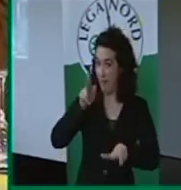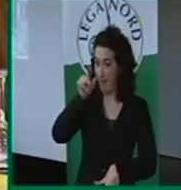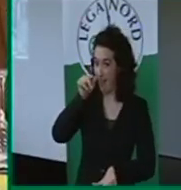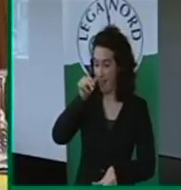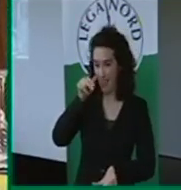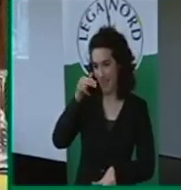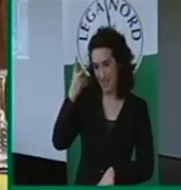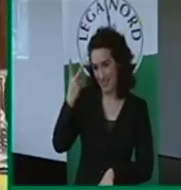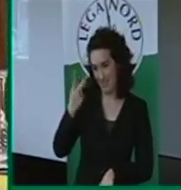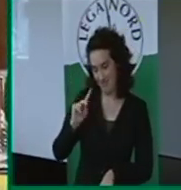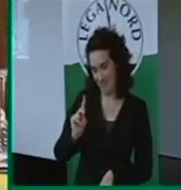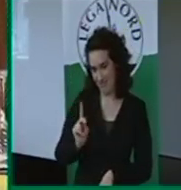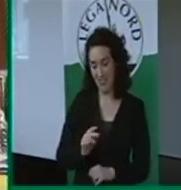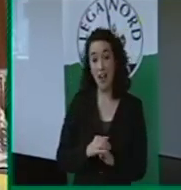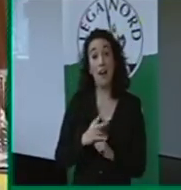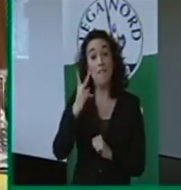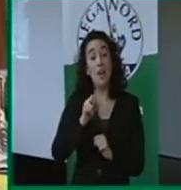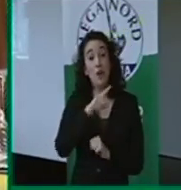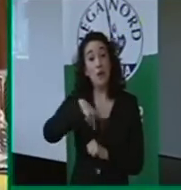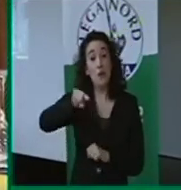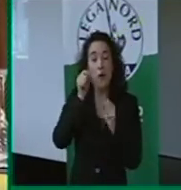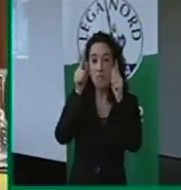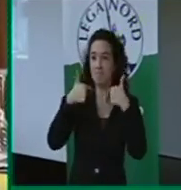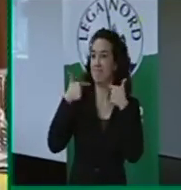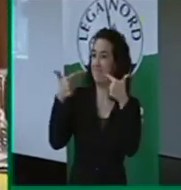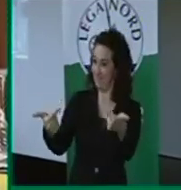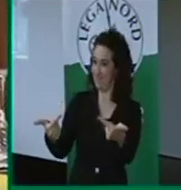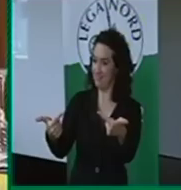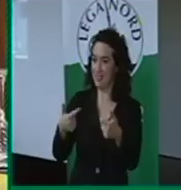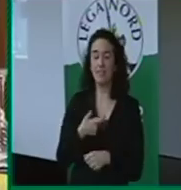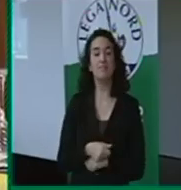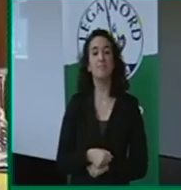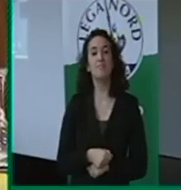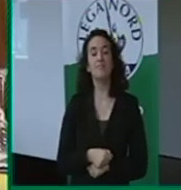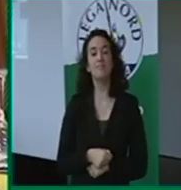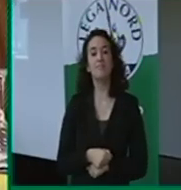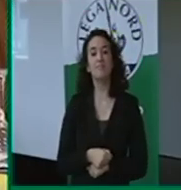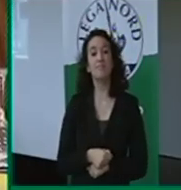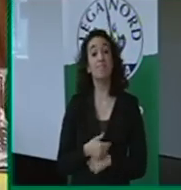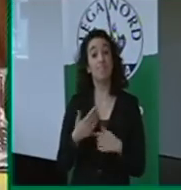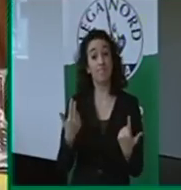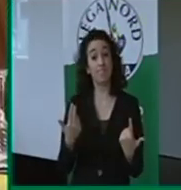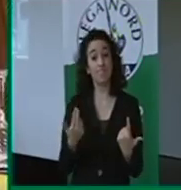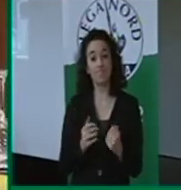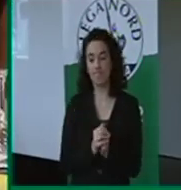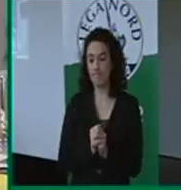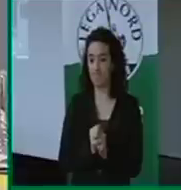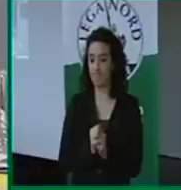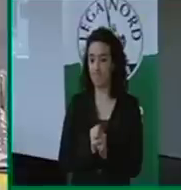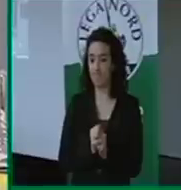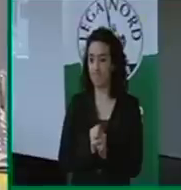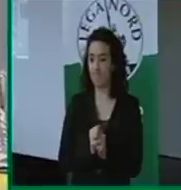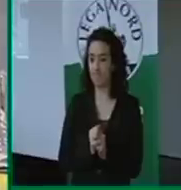illusioni però vi stupiremo invece perché continua il Sì